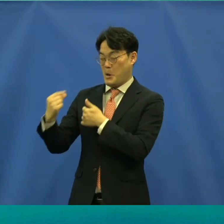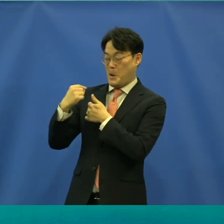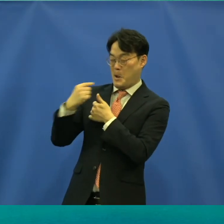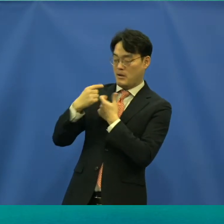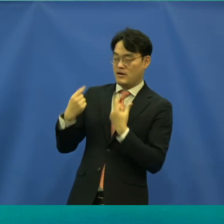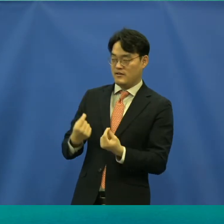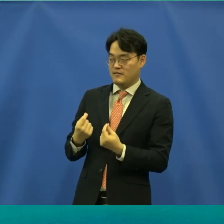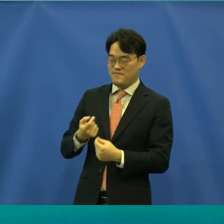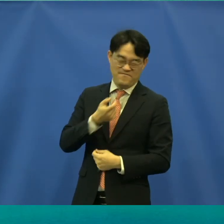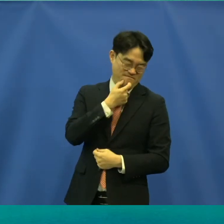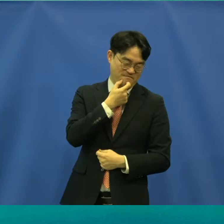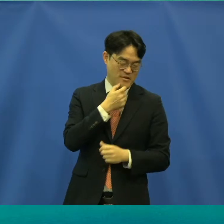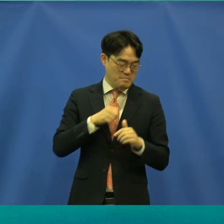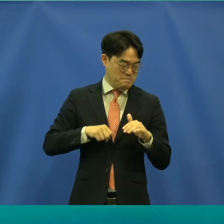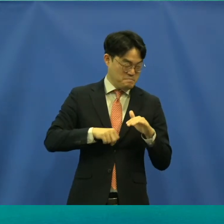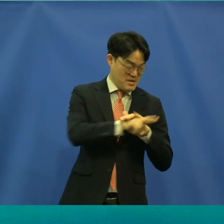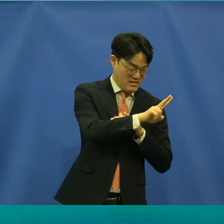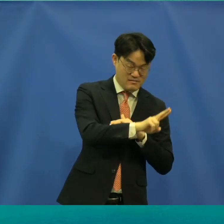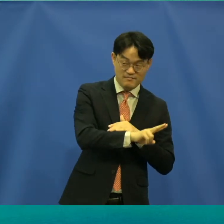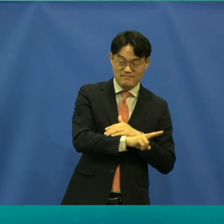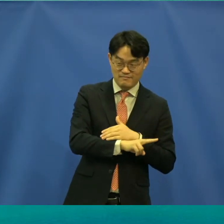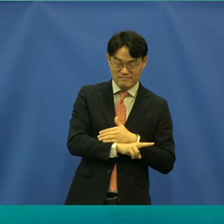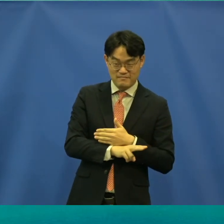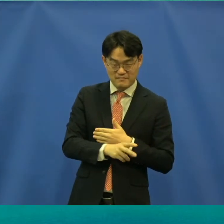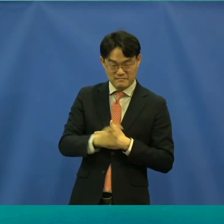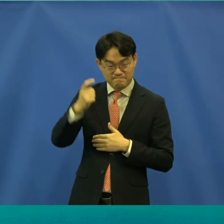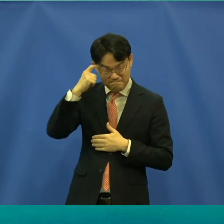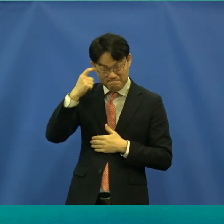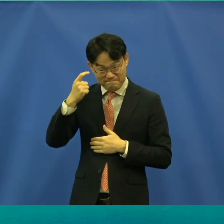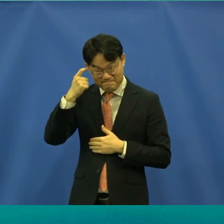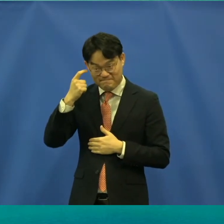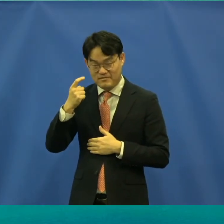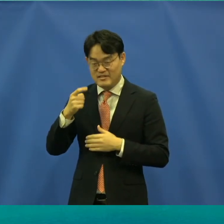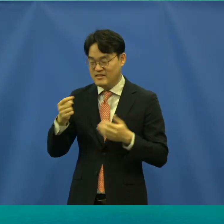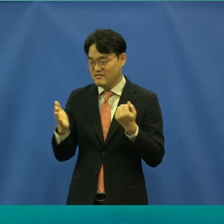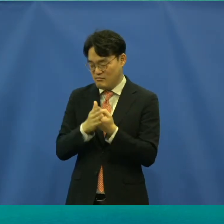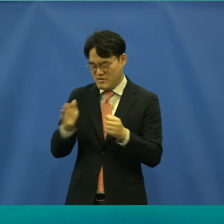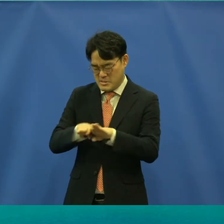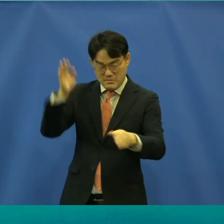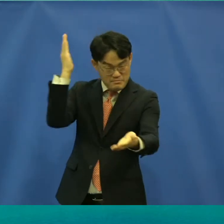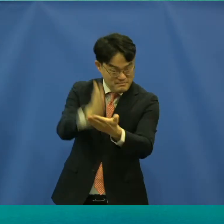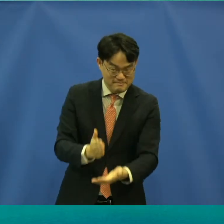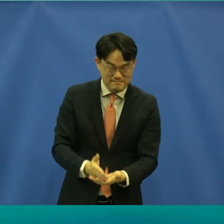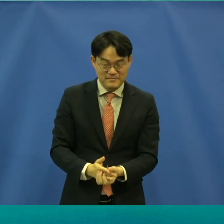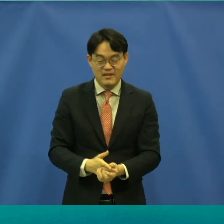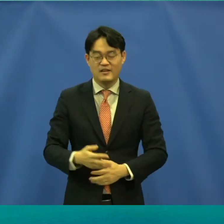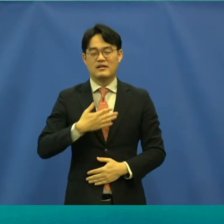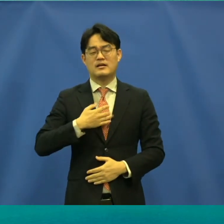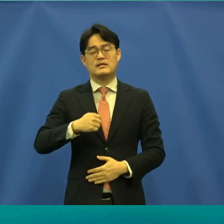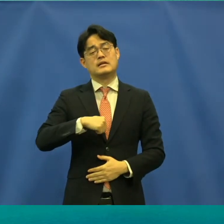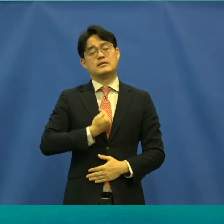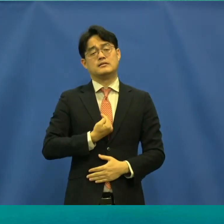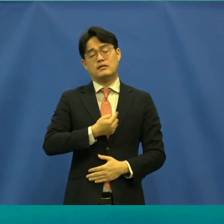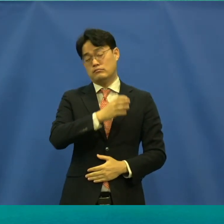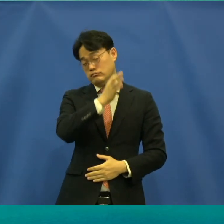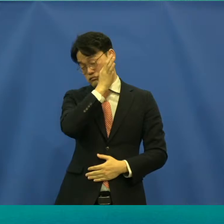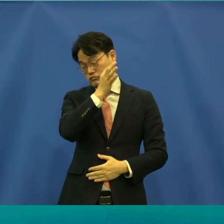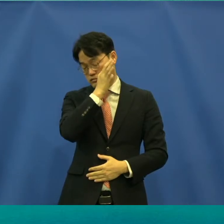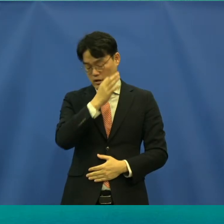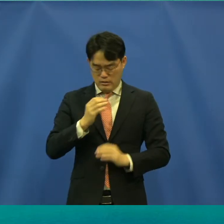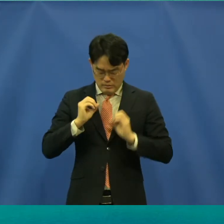요나서 안에는 그래도 걱정하지 마십시오. 내가 노출되는 것에 대해 부담스러워하지 마시고 당황하지 마십시오. 이